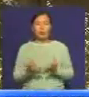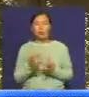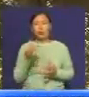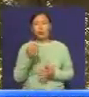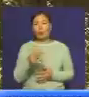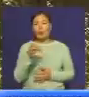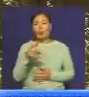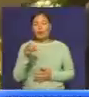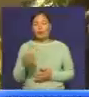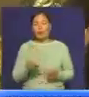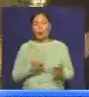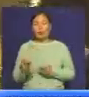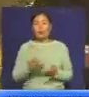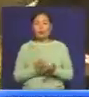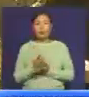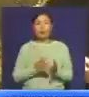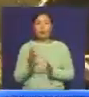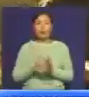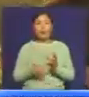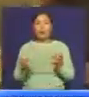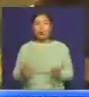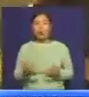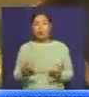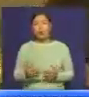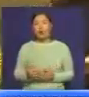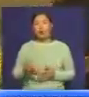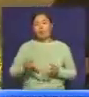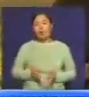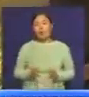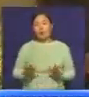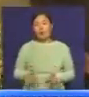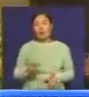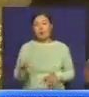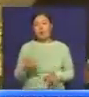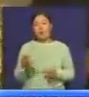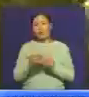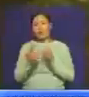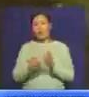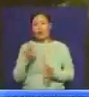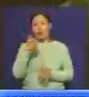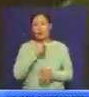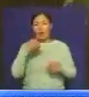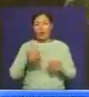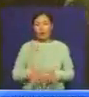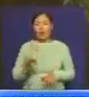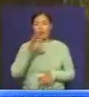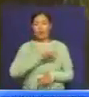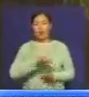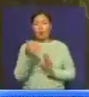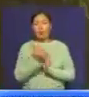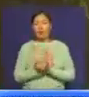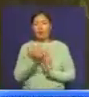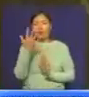Service Company руководителем службы безопасности на нефтяном месторождении. В декабре 2017 года решил воспользоваться